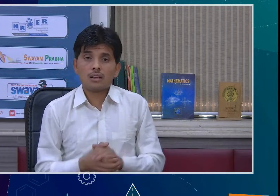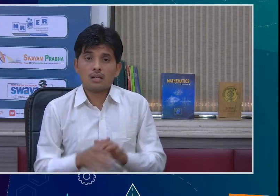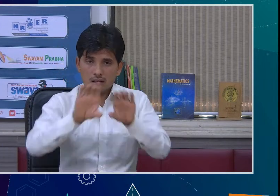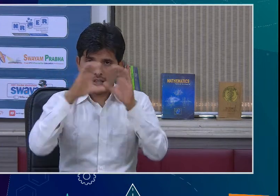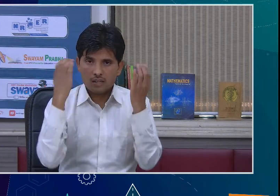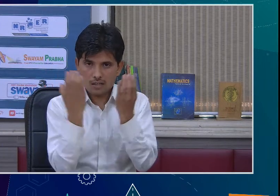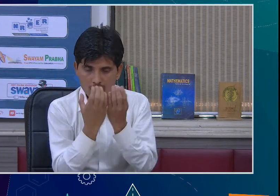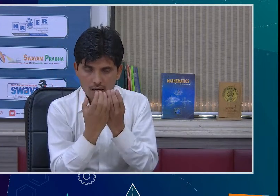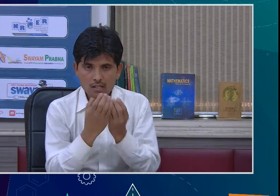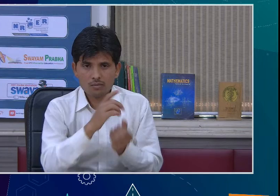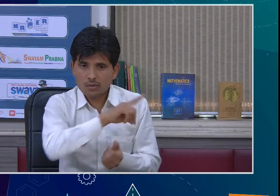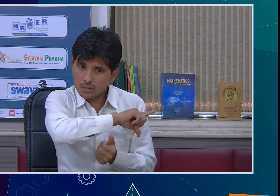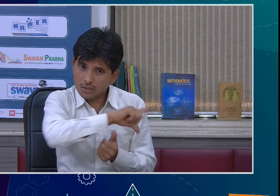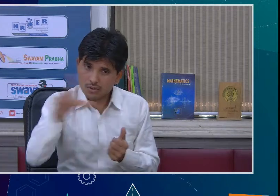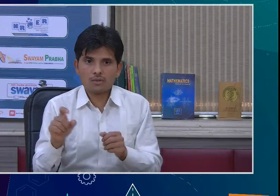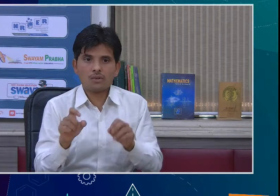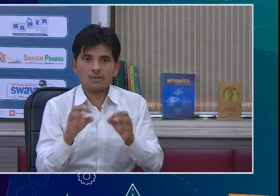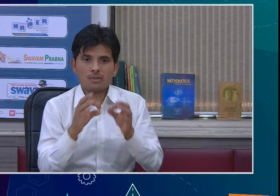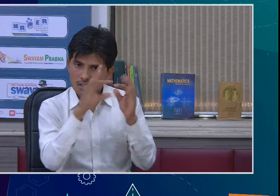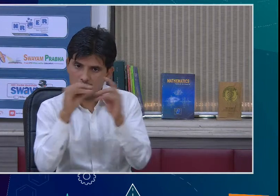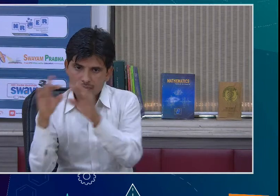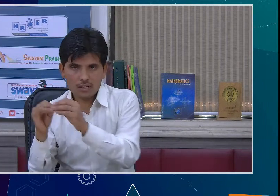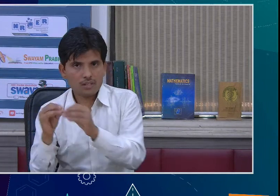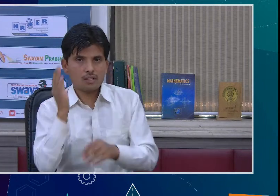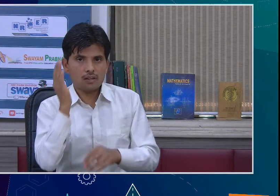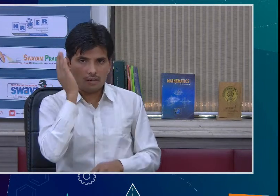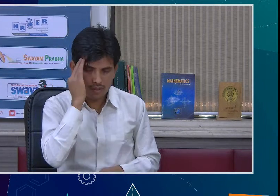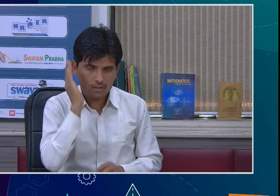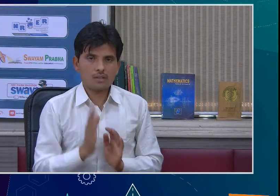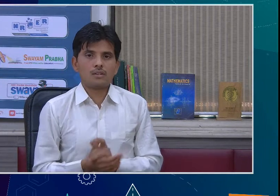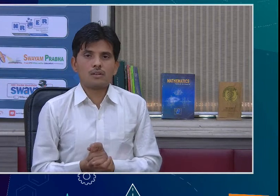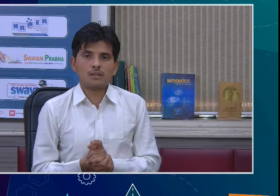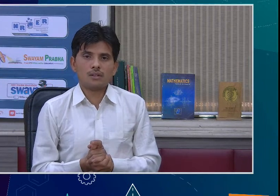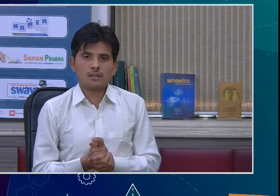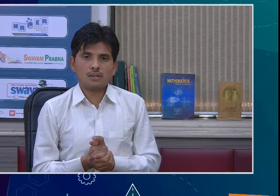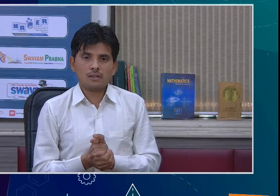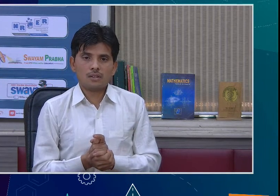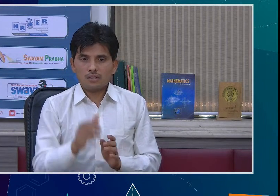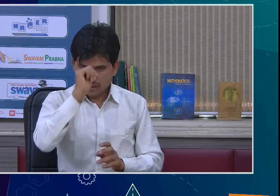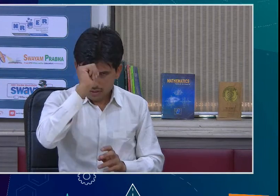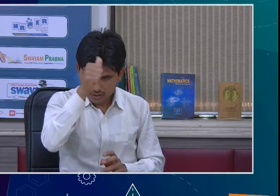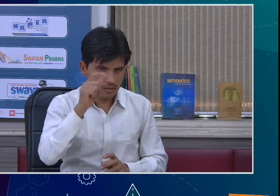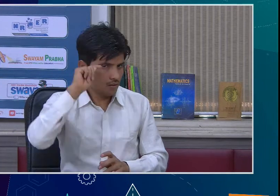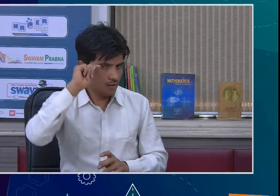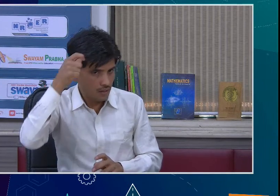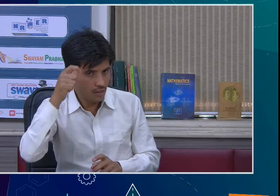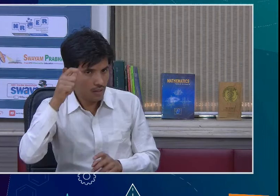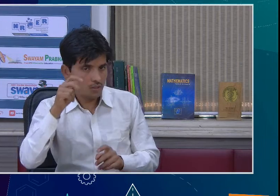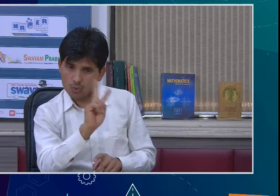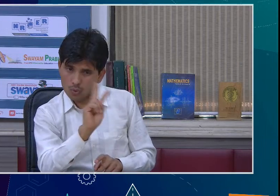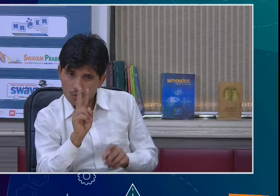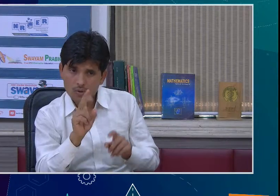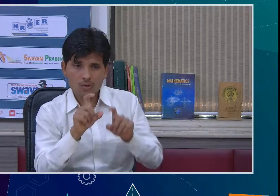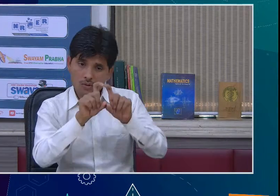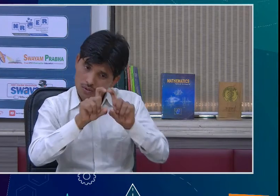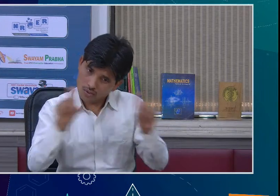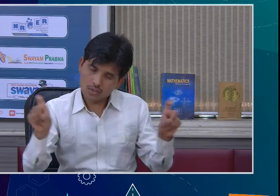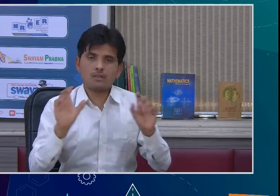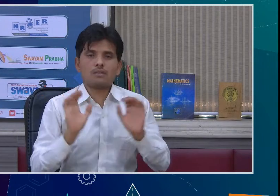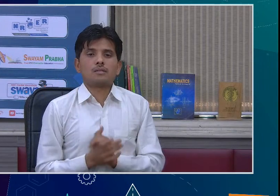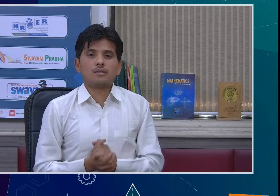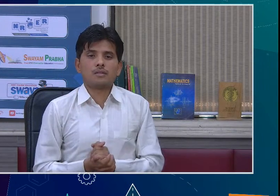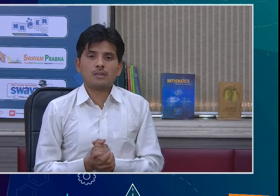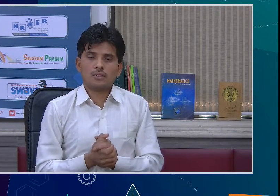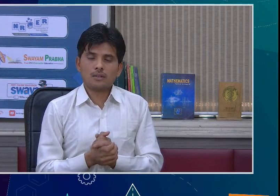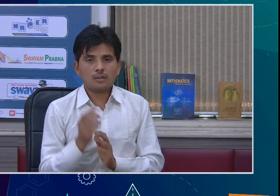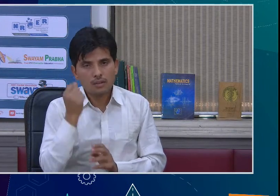में सब बच्चों को करेक्ट स्पेलिंग्स के बारे में भी पता चले और उनके हिंदी और इंग्लिश दोनों टर्म्स के बारे में भी अच्छी